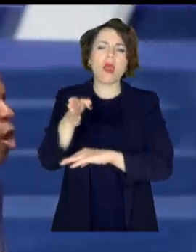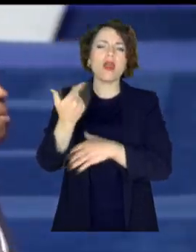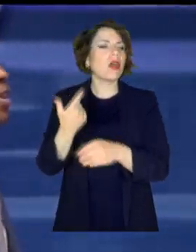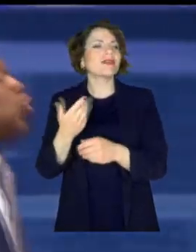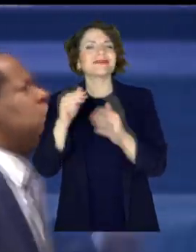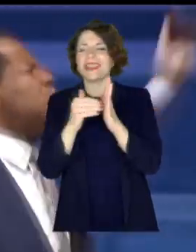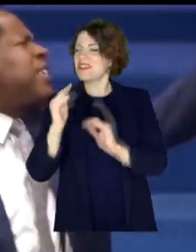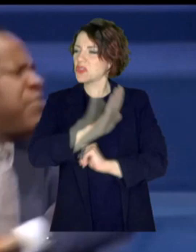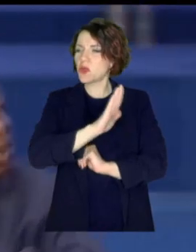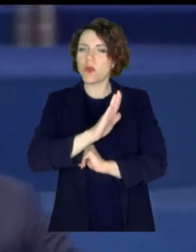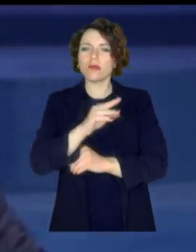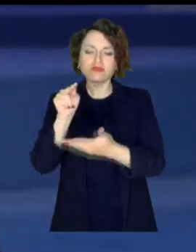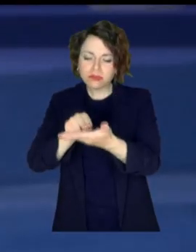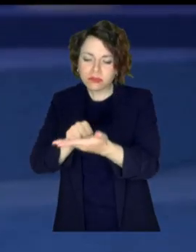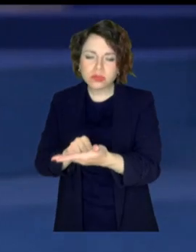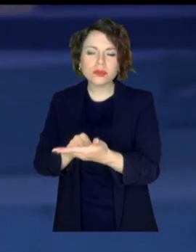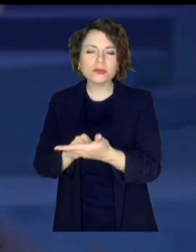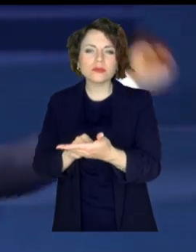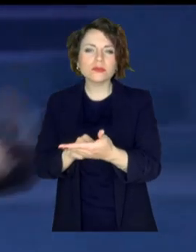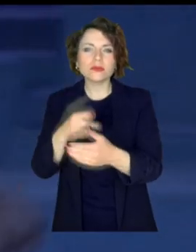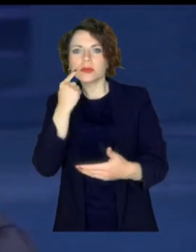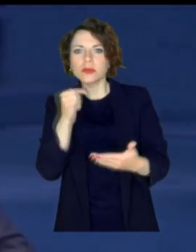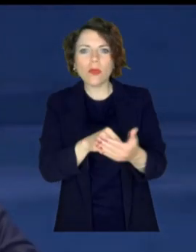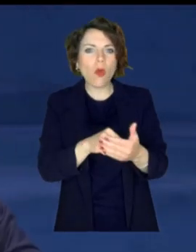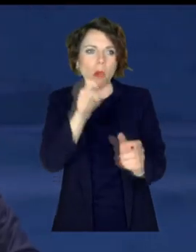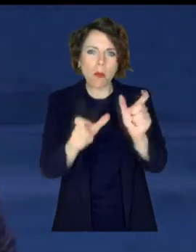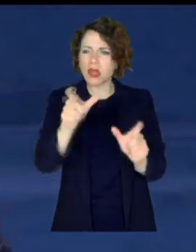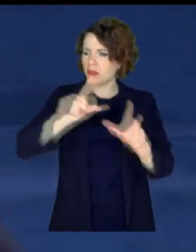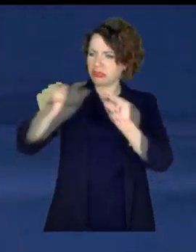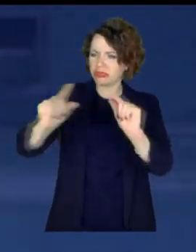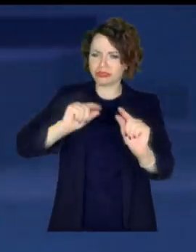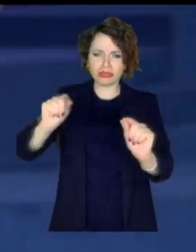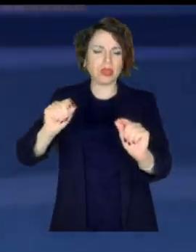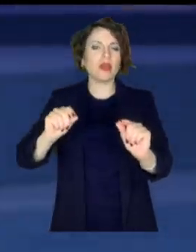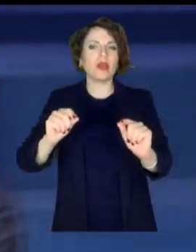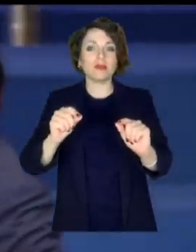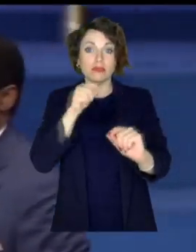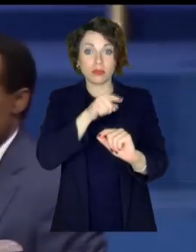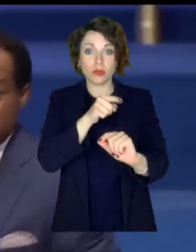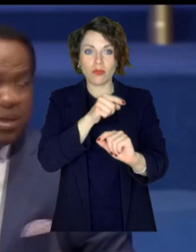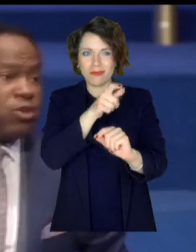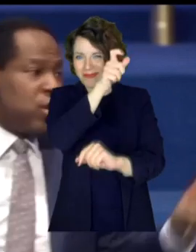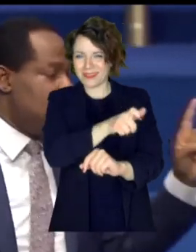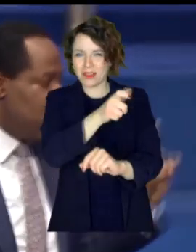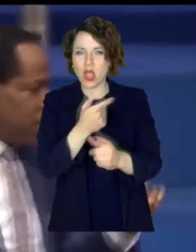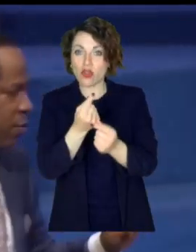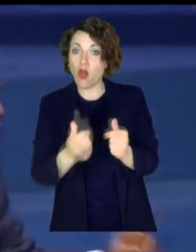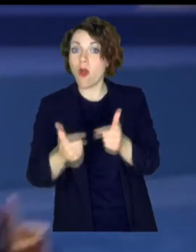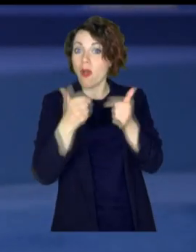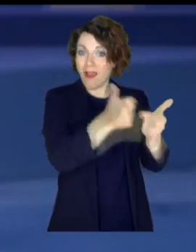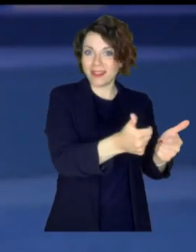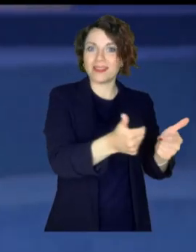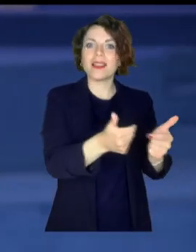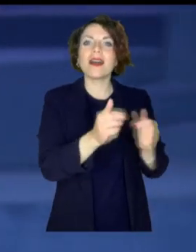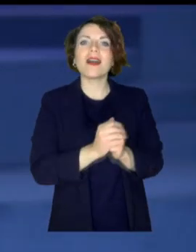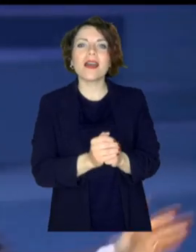a lui. Torni lì, mandi via tutto. Se ne vanno tutti quanti. Poi gli metti dei soldi sul conto e gli dici,